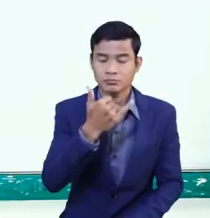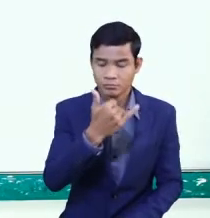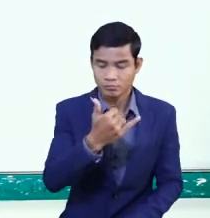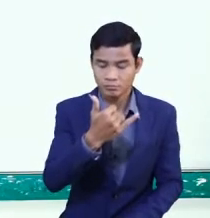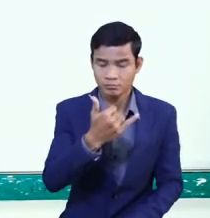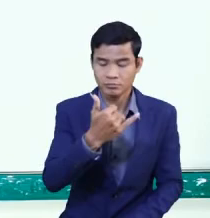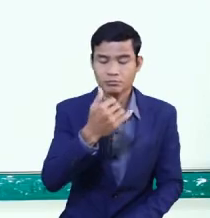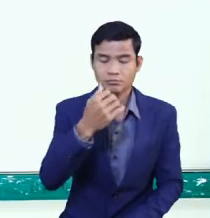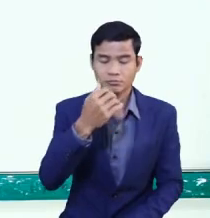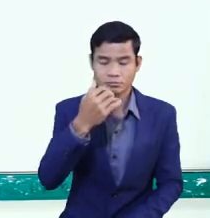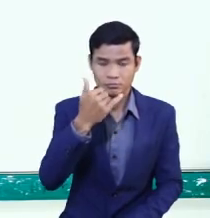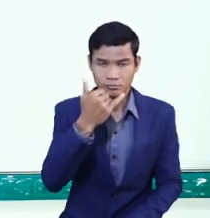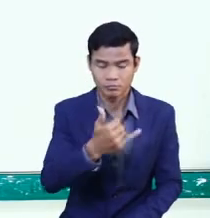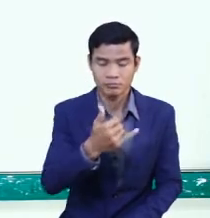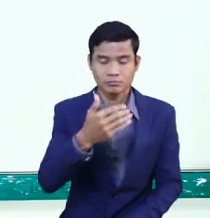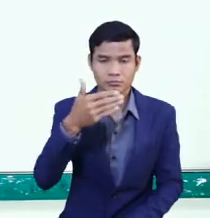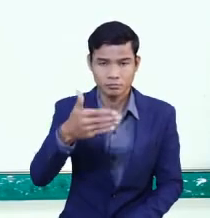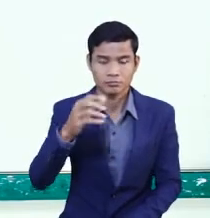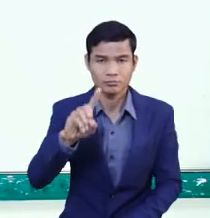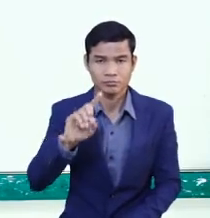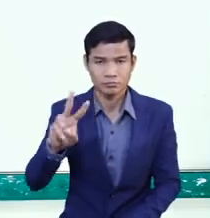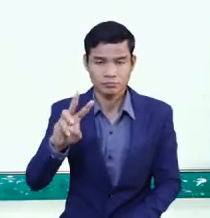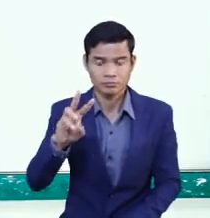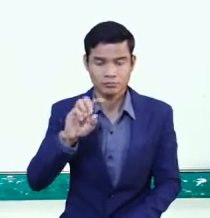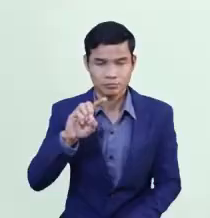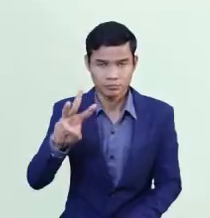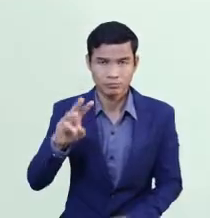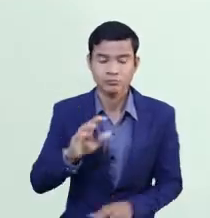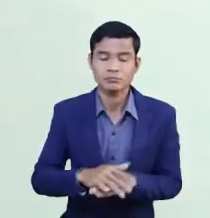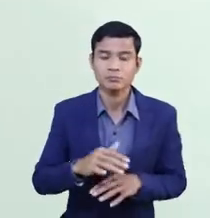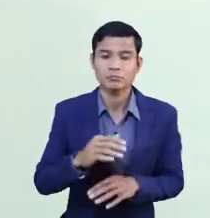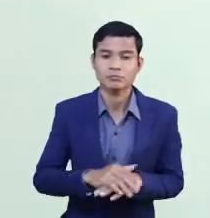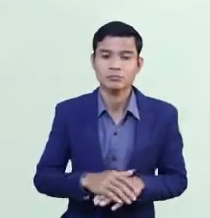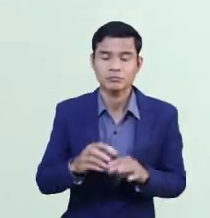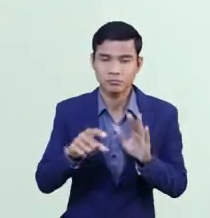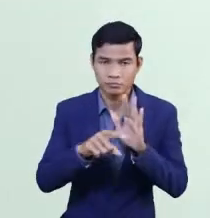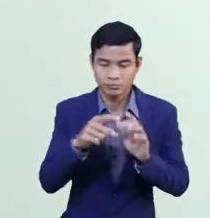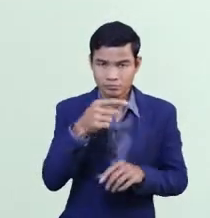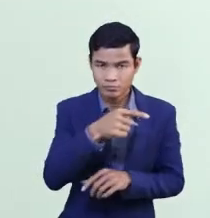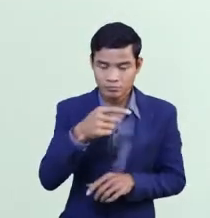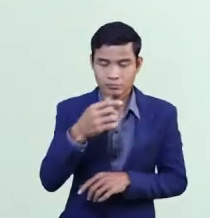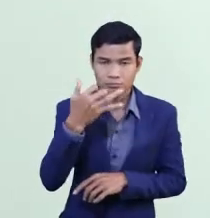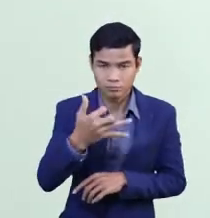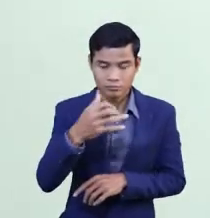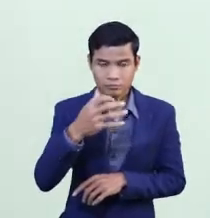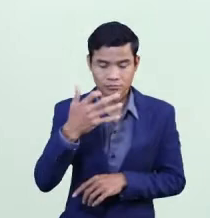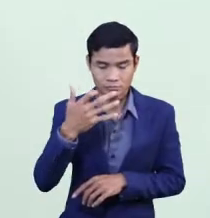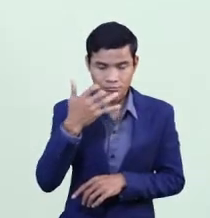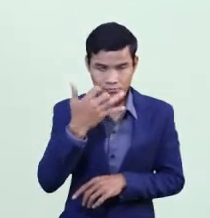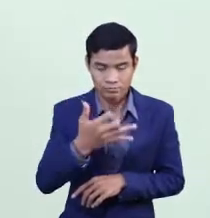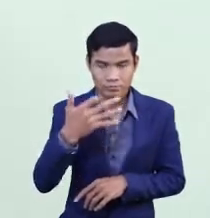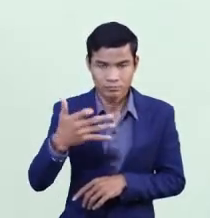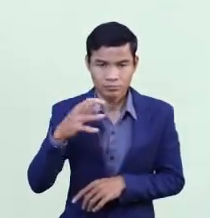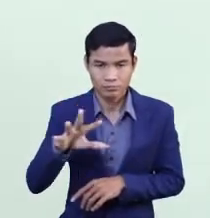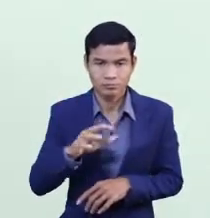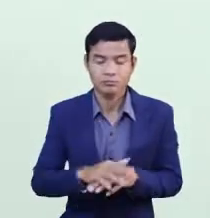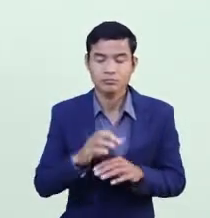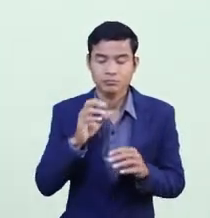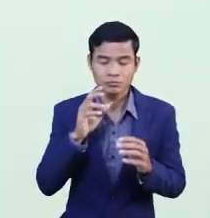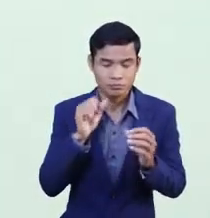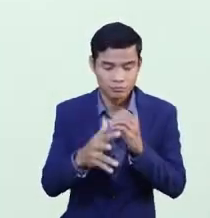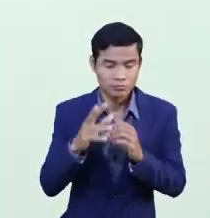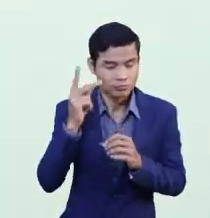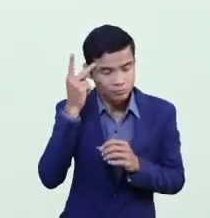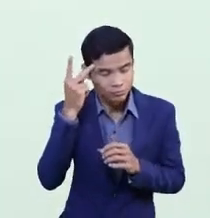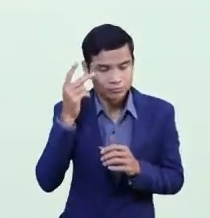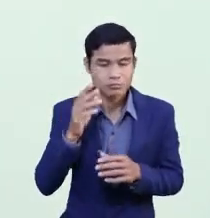bầy đọ con tìm nó lại là tặng ạc nế bà phì rồi bán sập bàm tao chập đáp kết tặng ạc nế